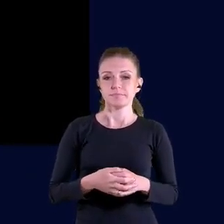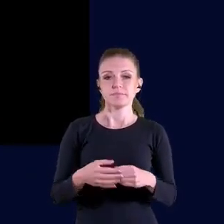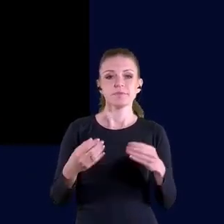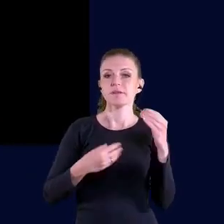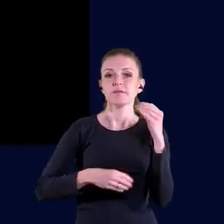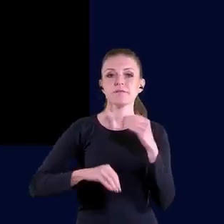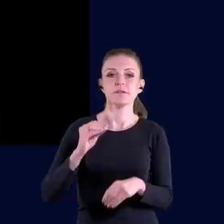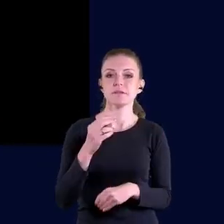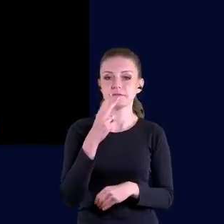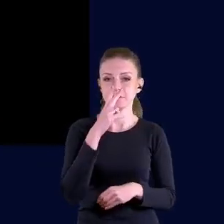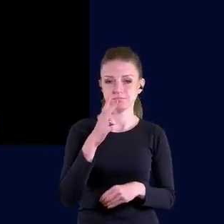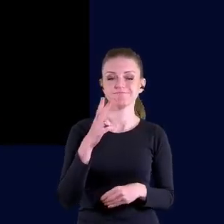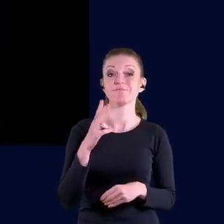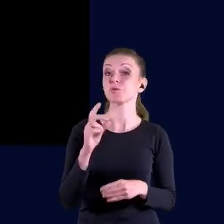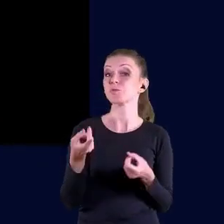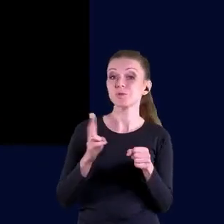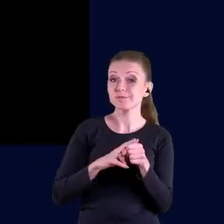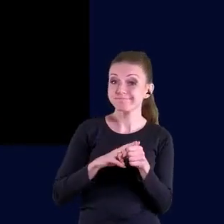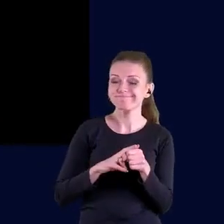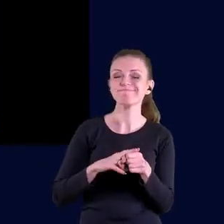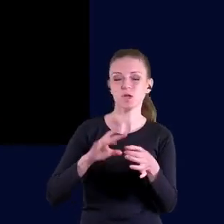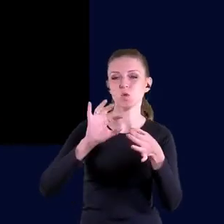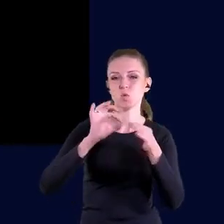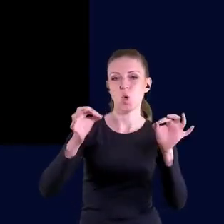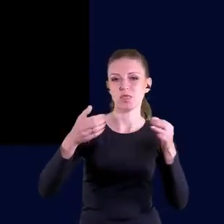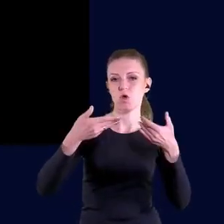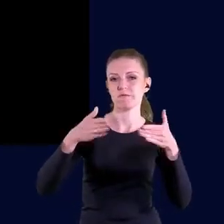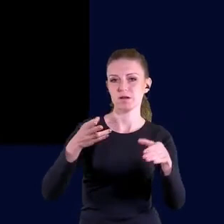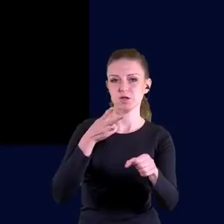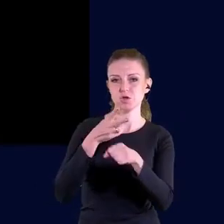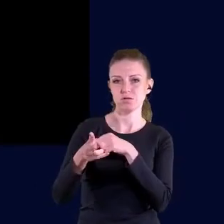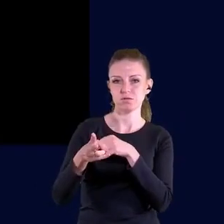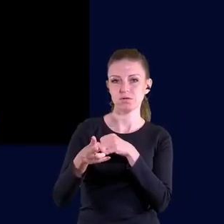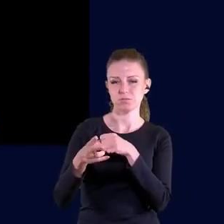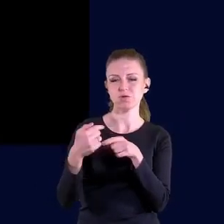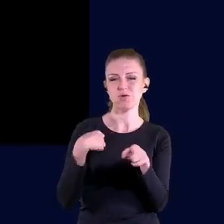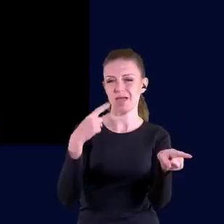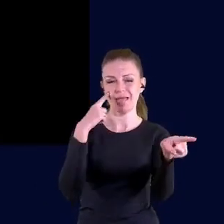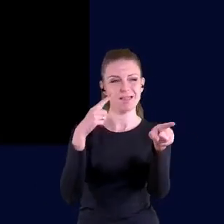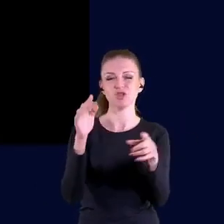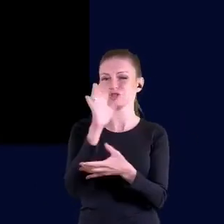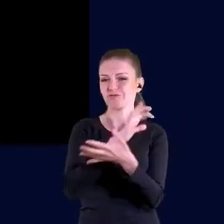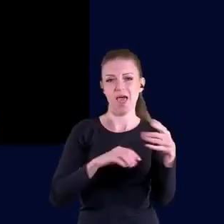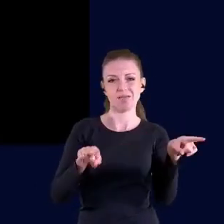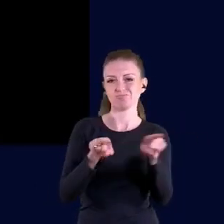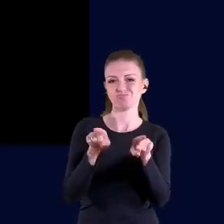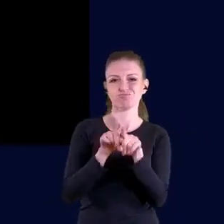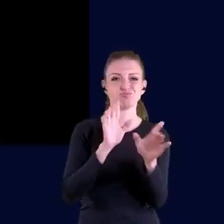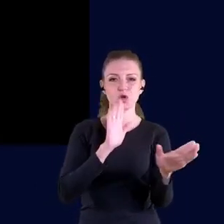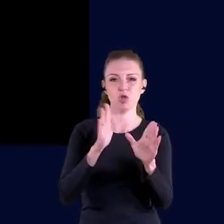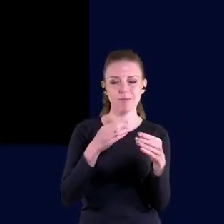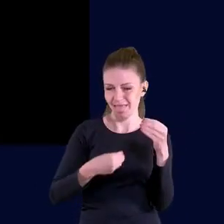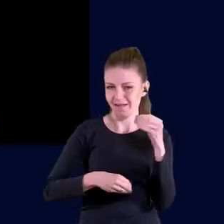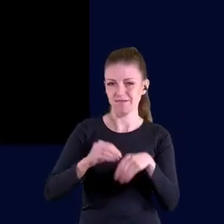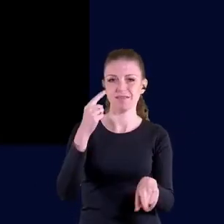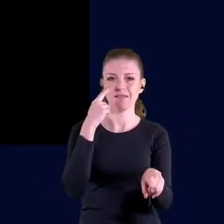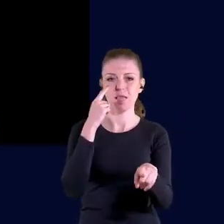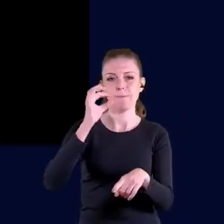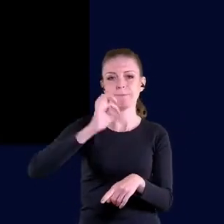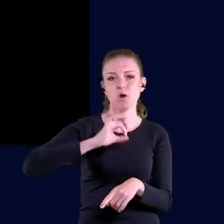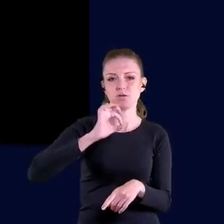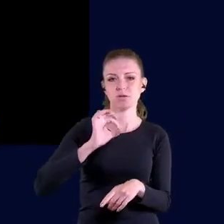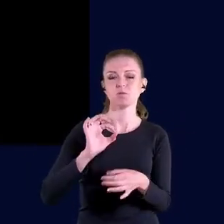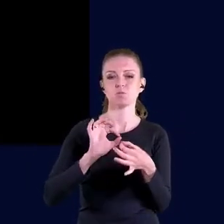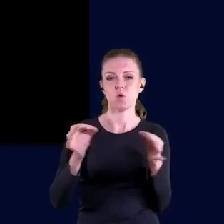reprezentowany jest złoty otwarty dostęp i to jest tendencja światowa jak najbardziej Nie ma tutaj nic dziwnego co cieszy